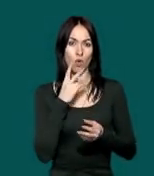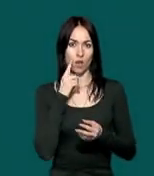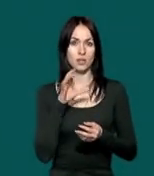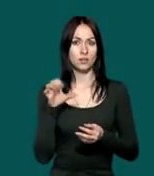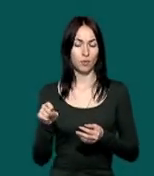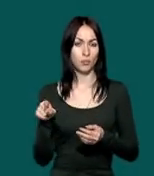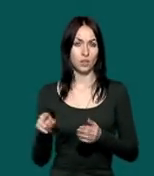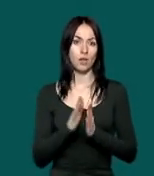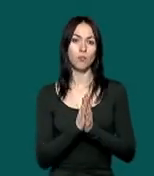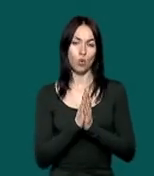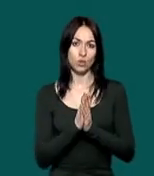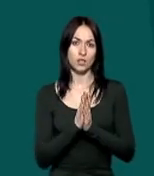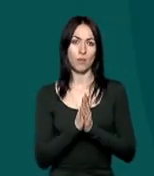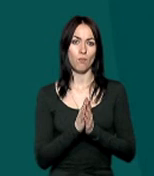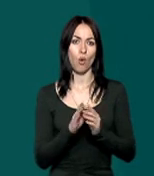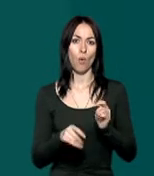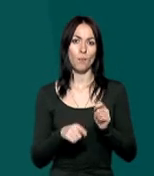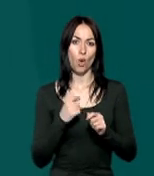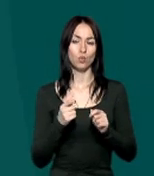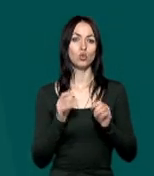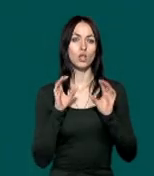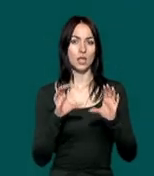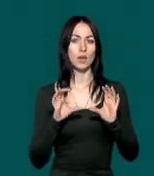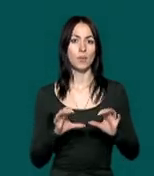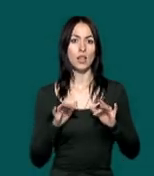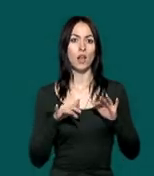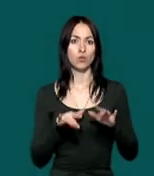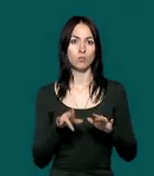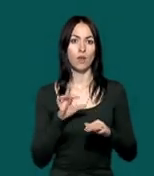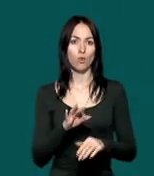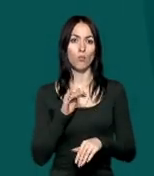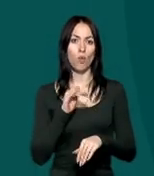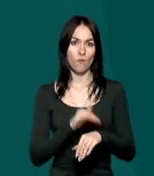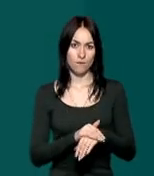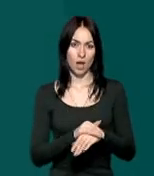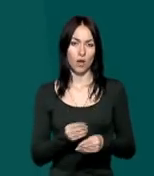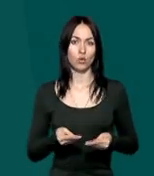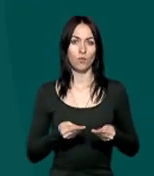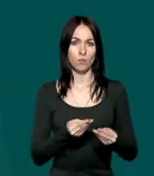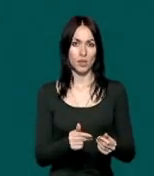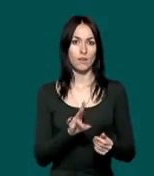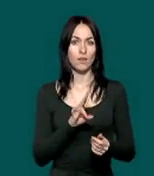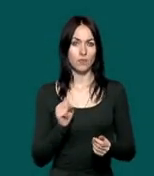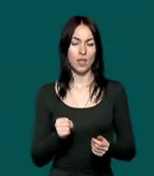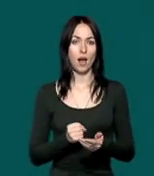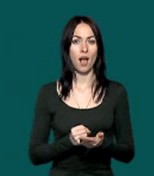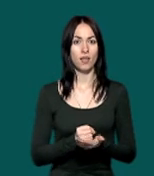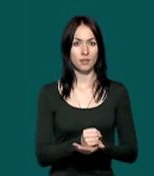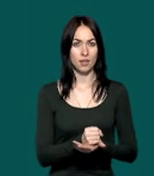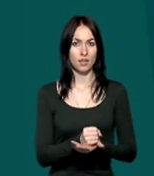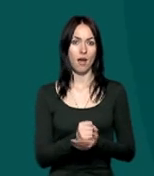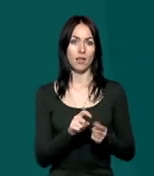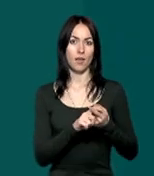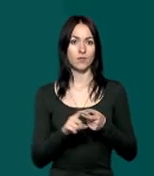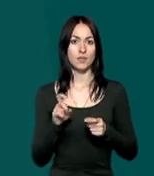Просимо, відповідно, порушити кримінальну справу по факту впливу на кандидата в зв'язку з тим,